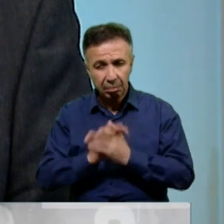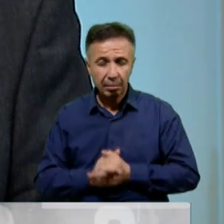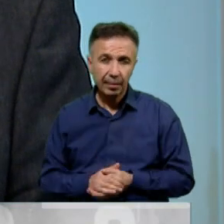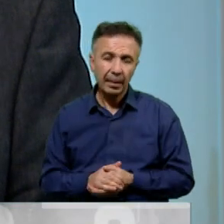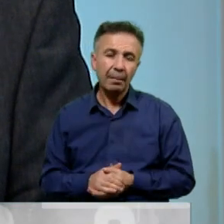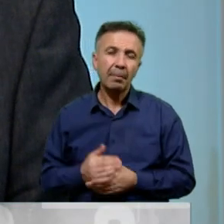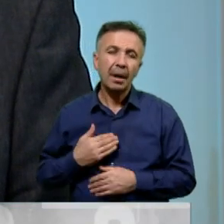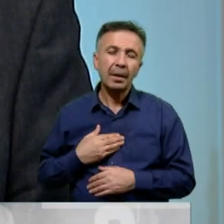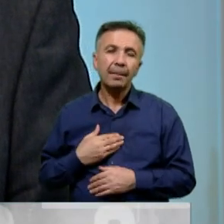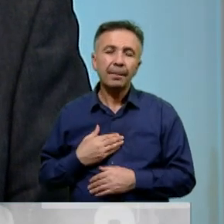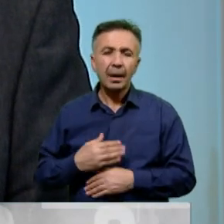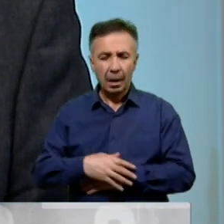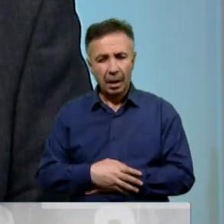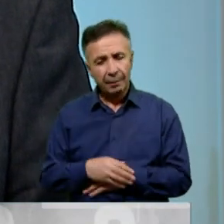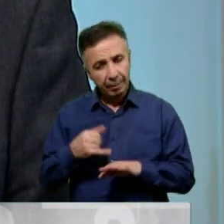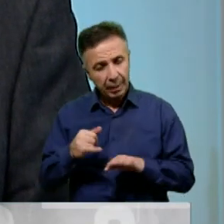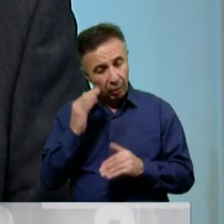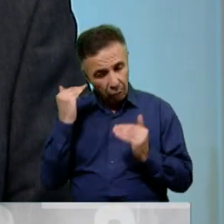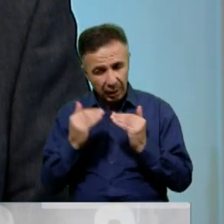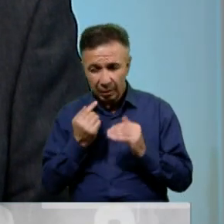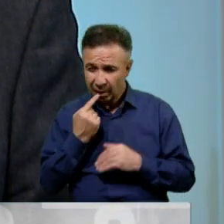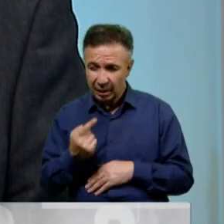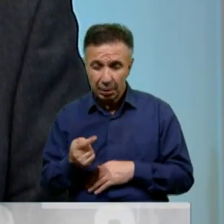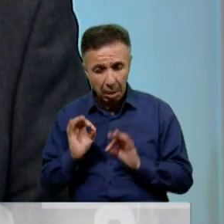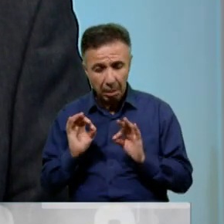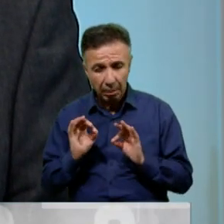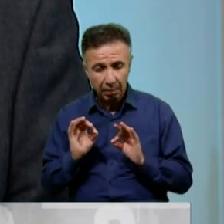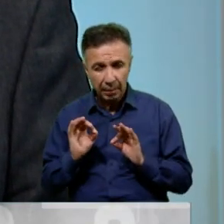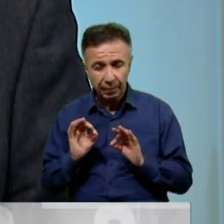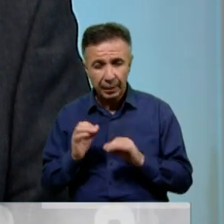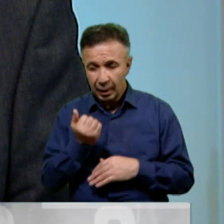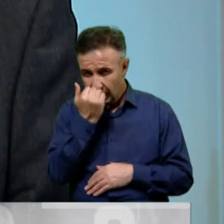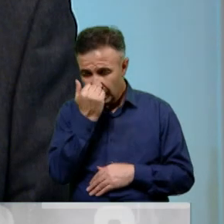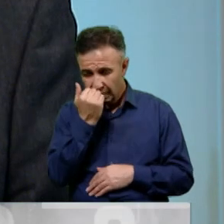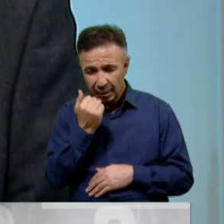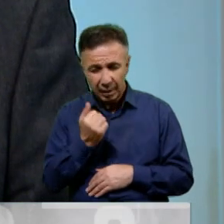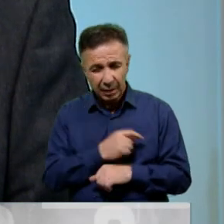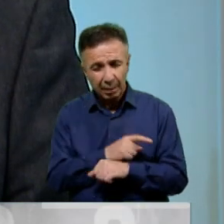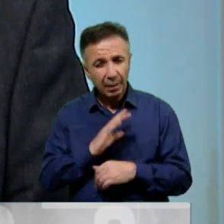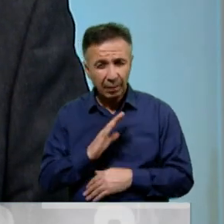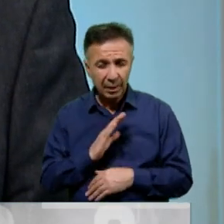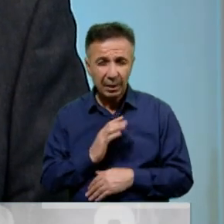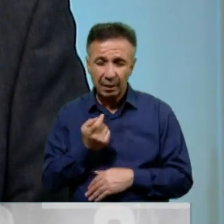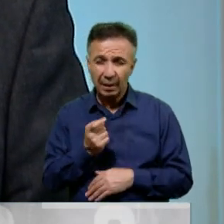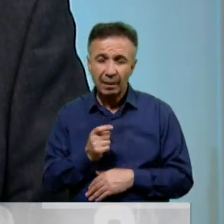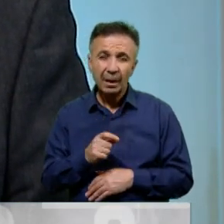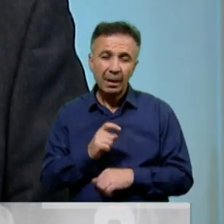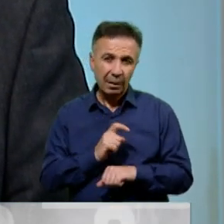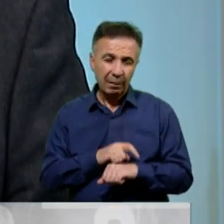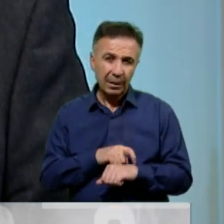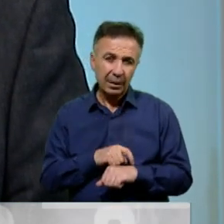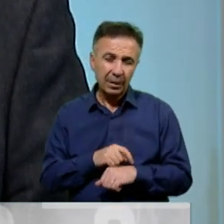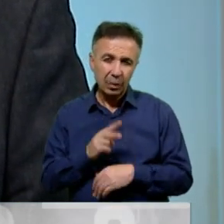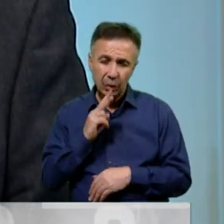Hanefi'yi uygulayacağım dediğinde bu devamlı kanamalarda vakit varsa vaktin sonuna doğru namazını